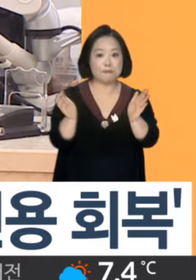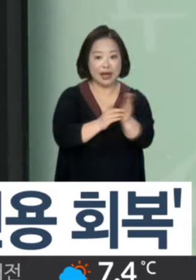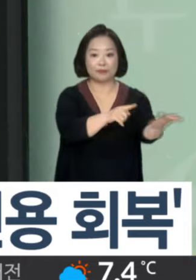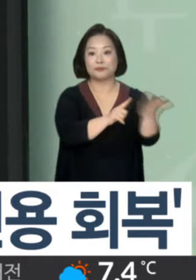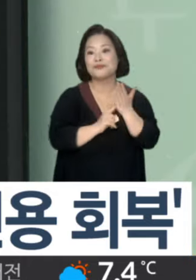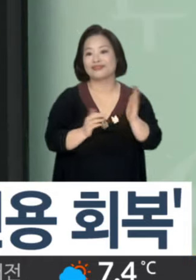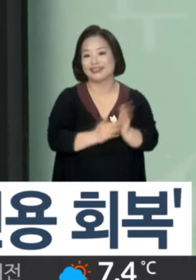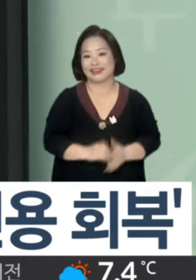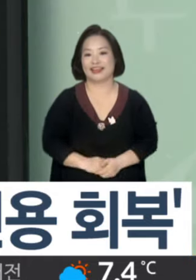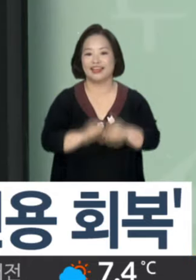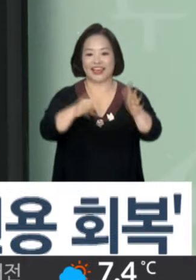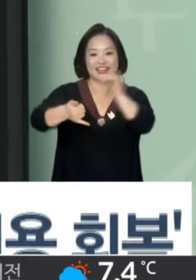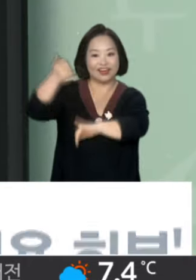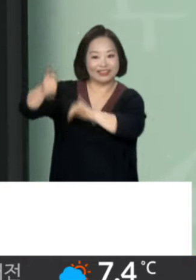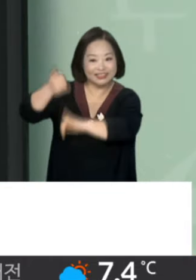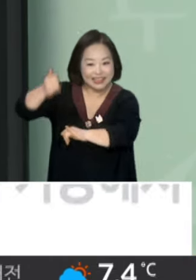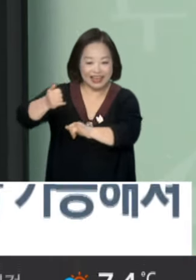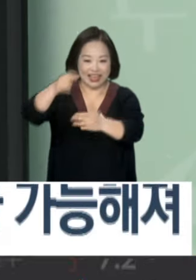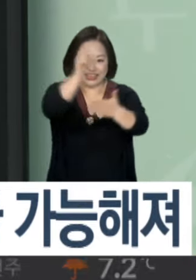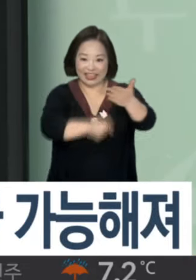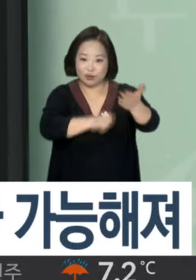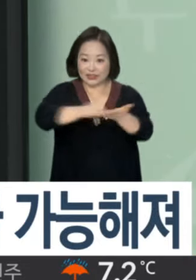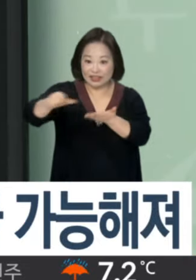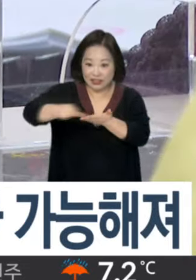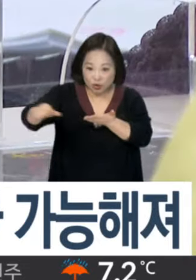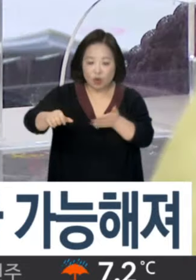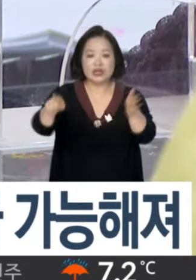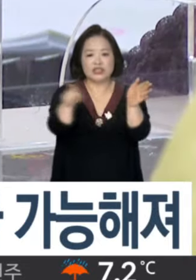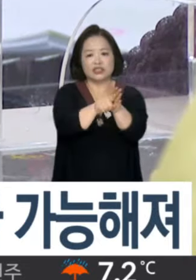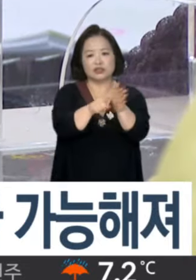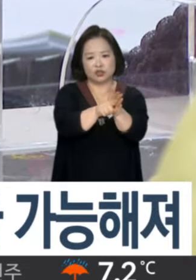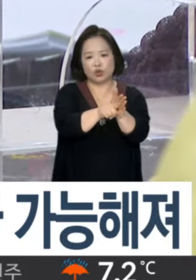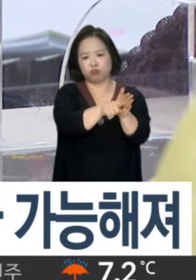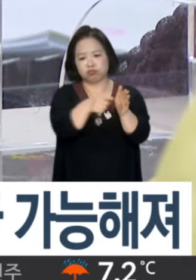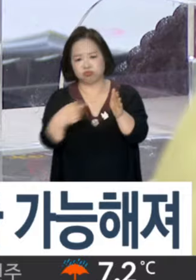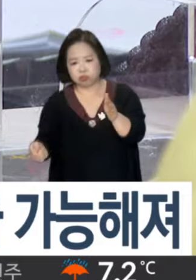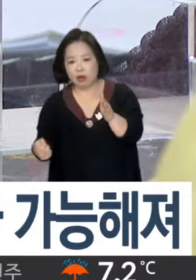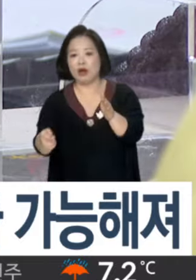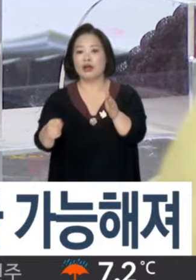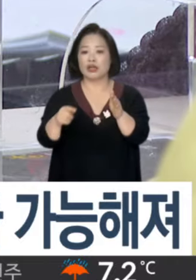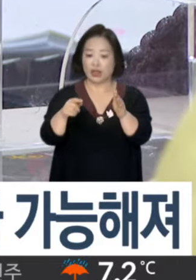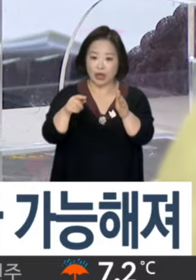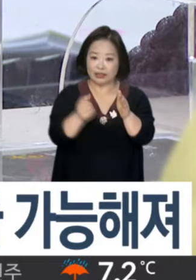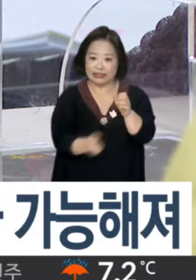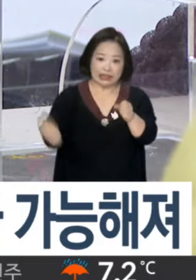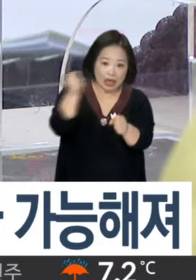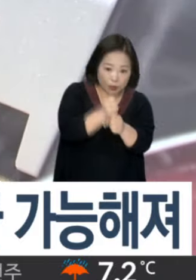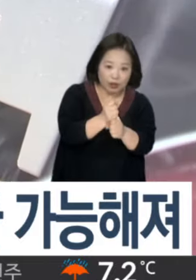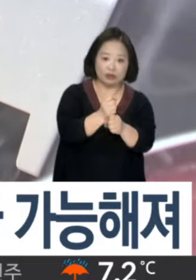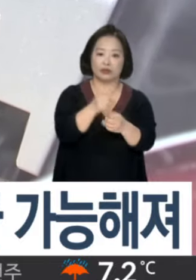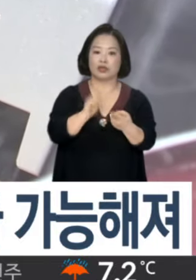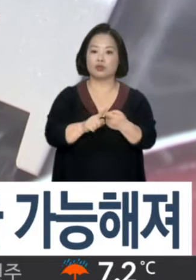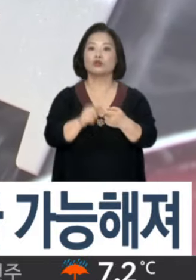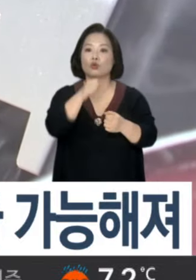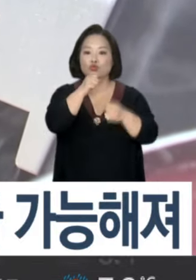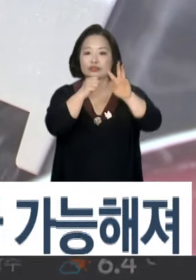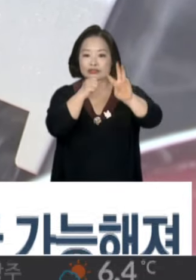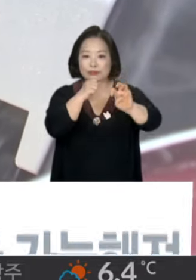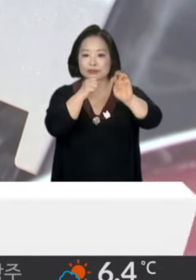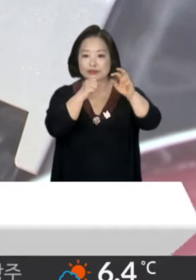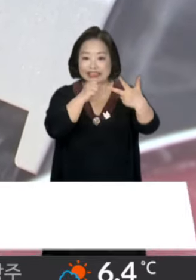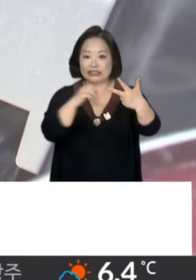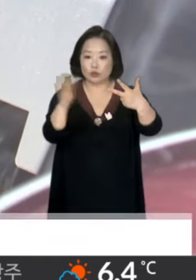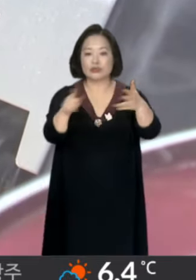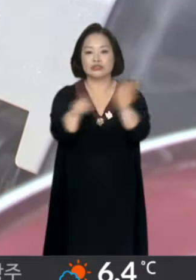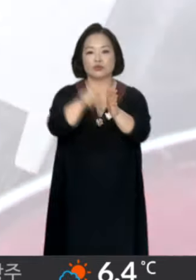상환했습니다. 연체 기록 삭제로 이들의 신용 평점은 평균 37점 상승해 약 15만 명이 신용카드를 만들 수